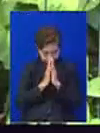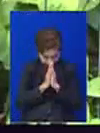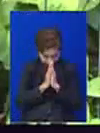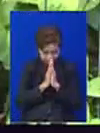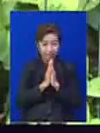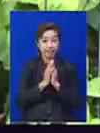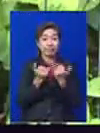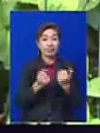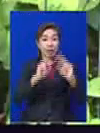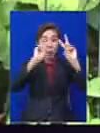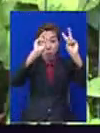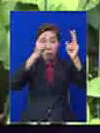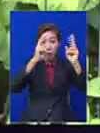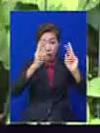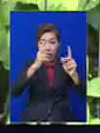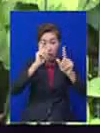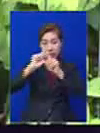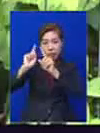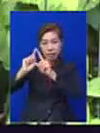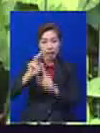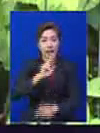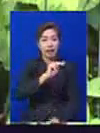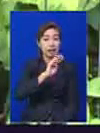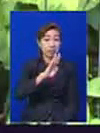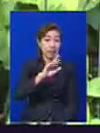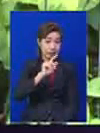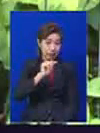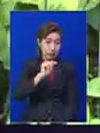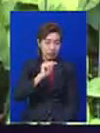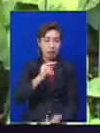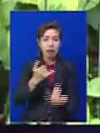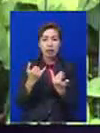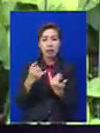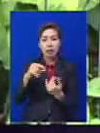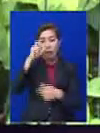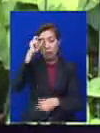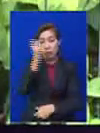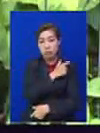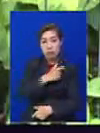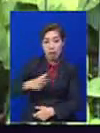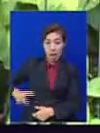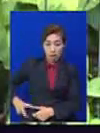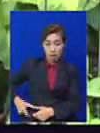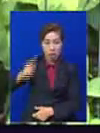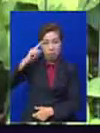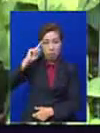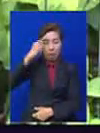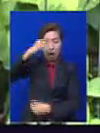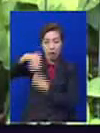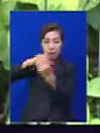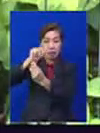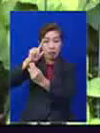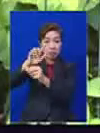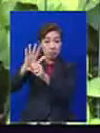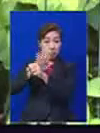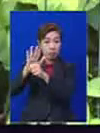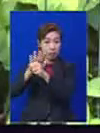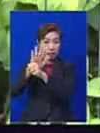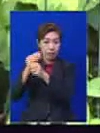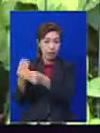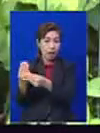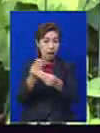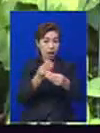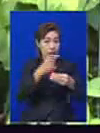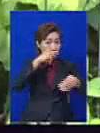ดีค่ะทุกประเด็นกับ NBT ค่ะหลักปรัชญาเศรษฐกิจพอเพียงของพระบาทสมเด็จพระเจ้าอยู่หัวนะคะที่มอบให้กับปวงชนชาวไท